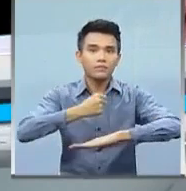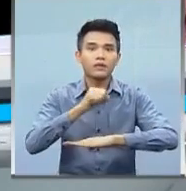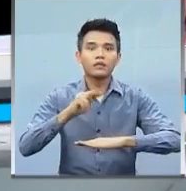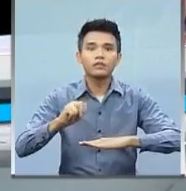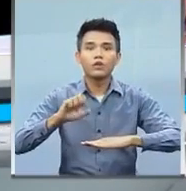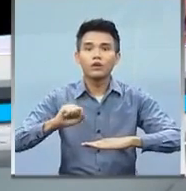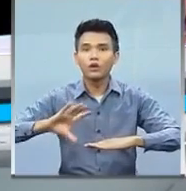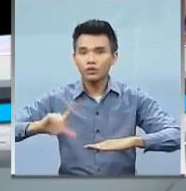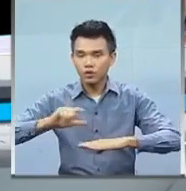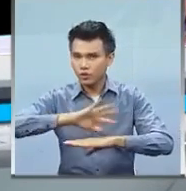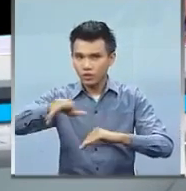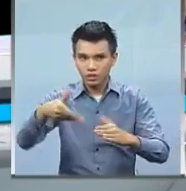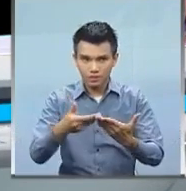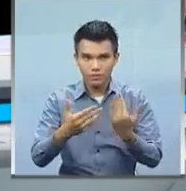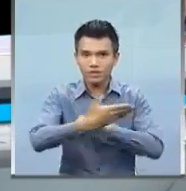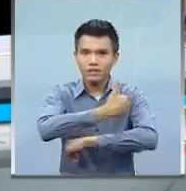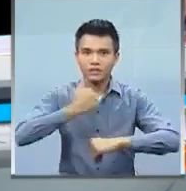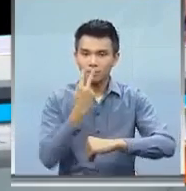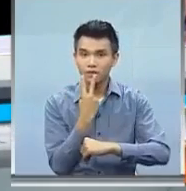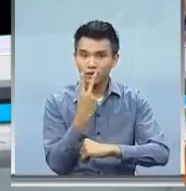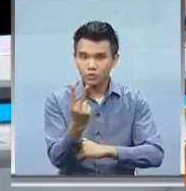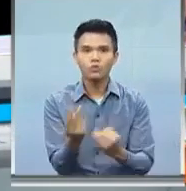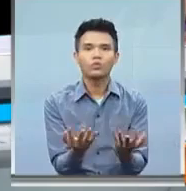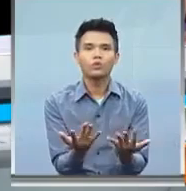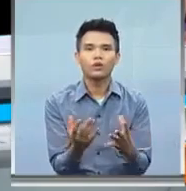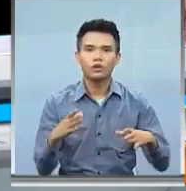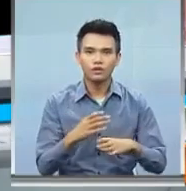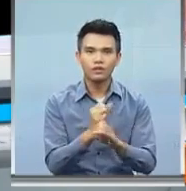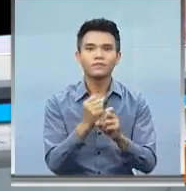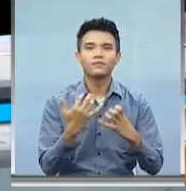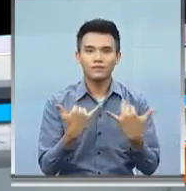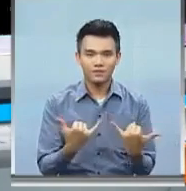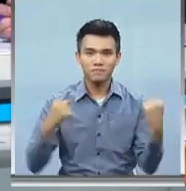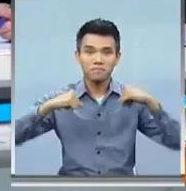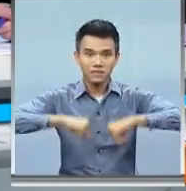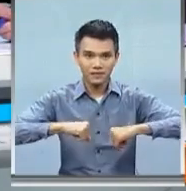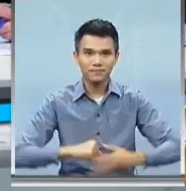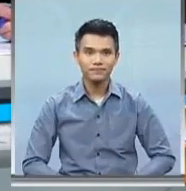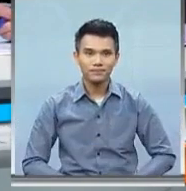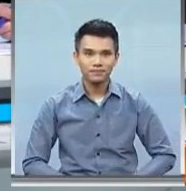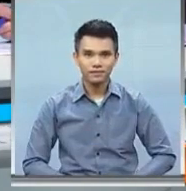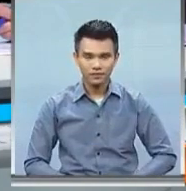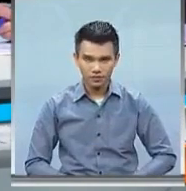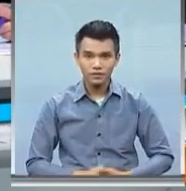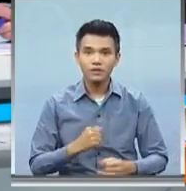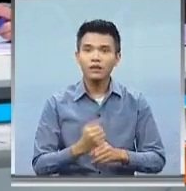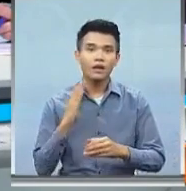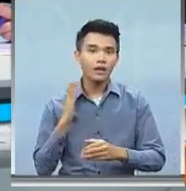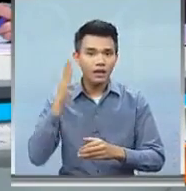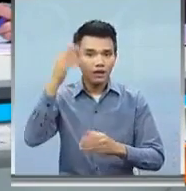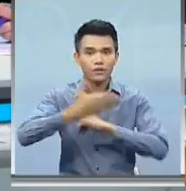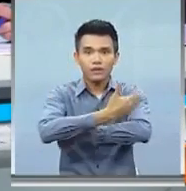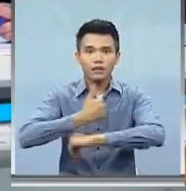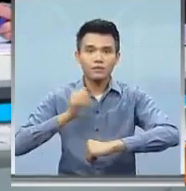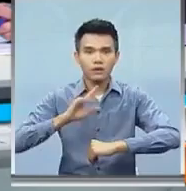นั้นคอการเมืองก็จับตาและรอลุ้นผลที่ออกมาวันนี้เป็นอย่างยิ่งแหละครับ ใช่ค่ะเพราะว่าจะมีผลอย่างยิ่งนะคะต่ออนาคตการเมืองของไ